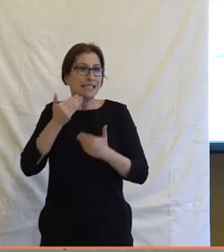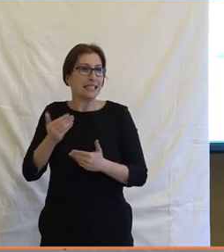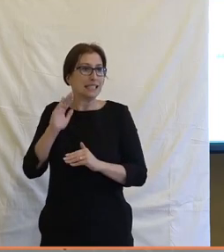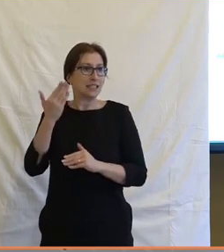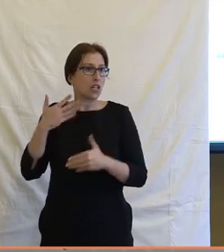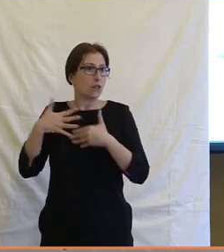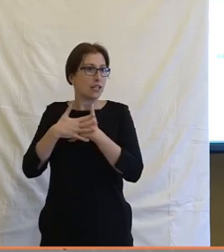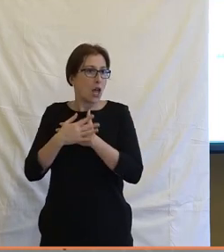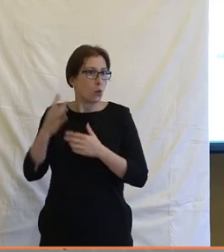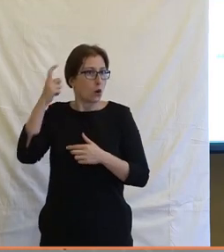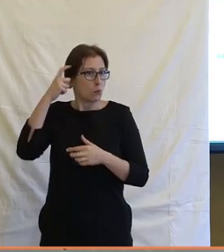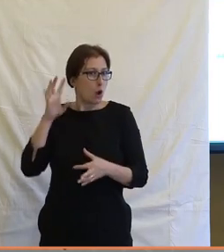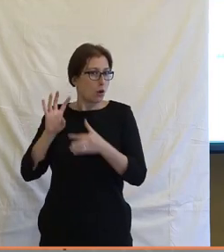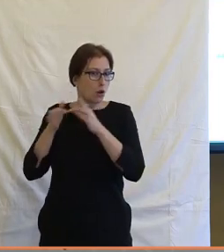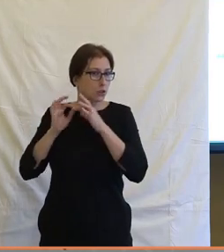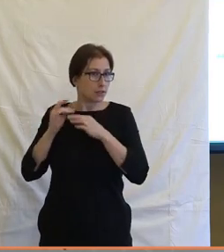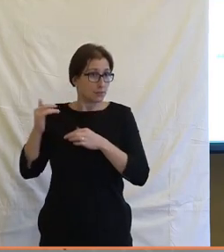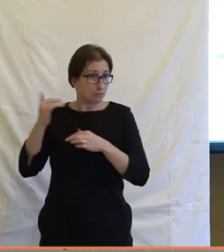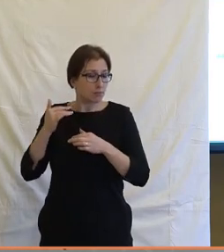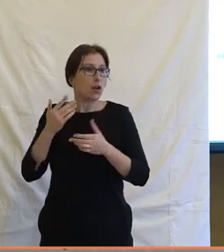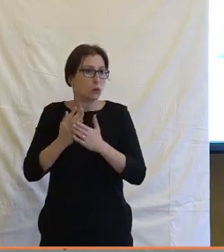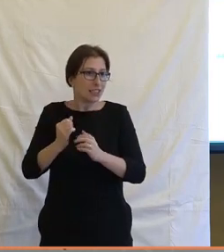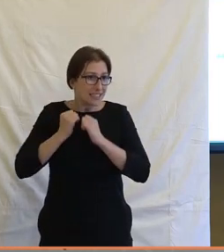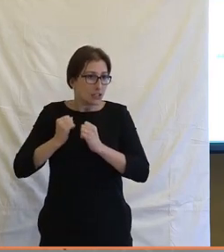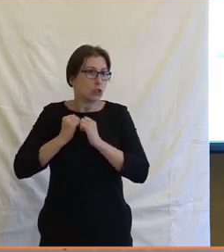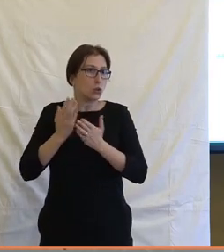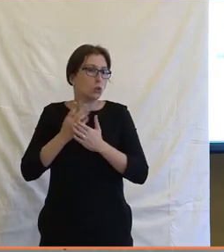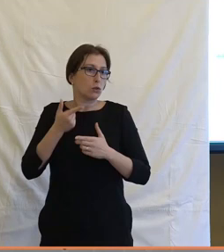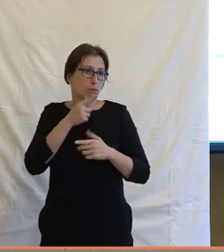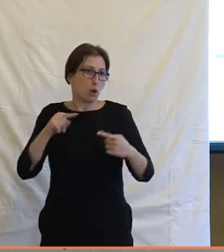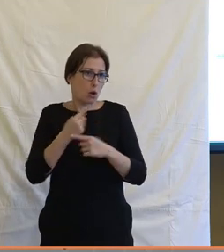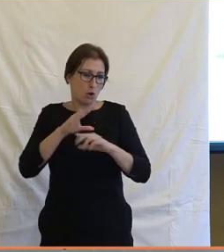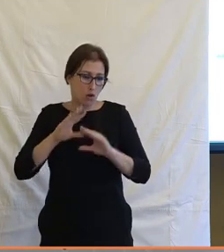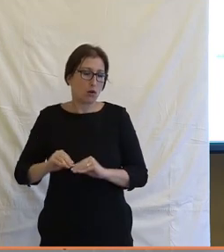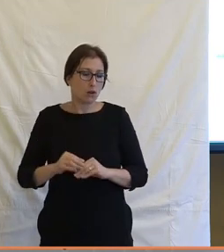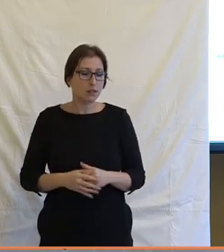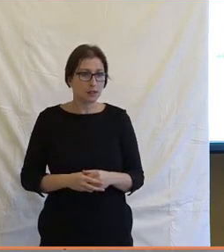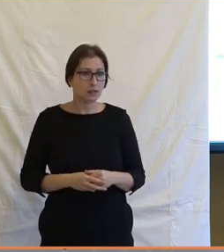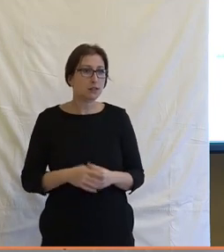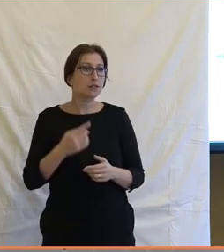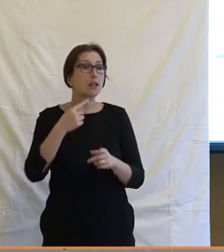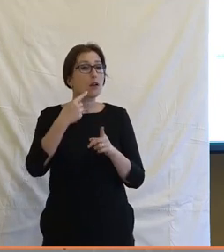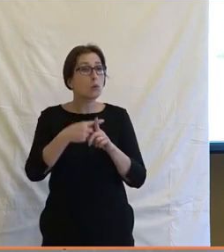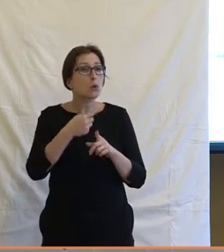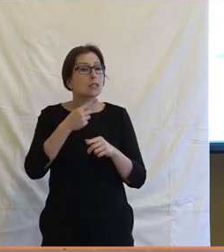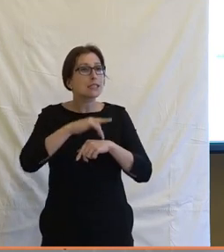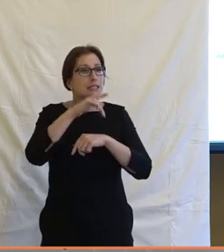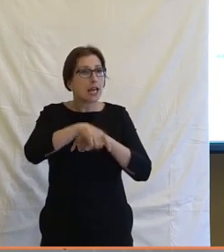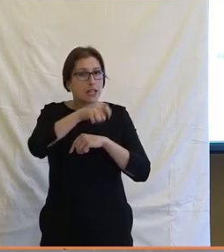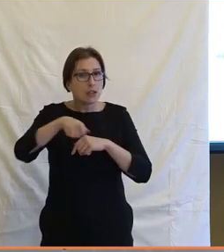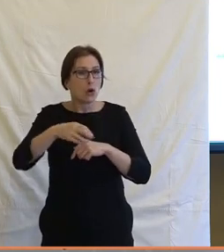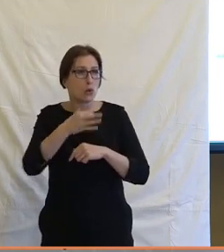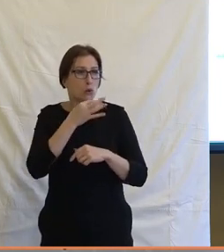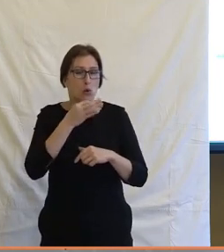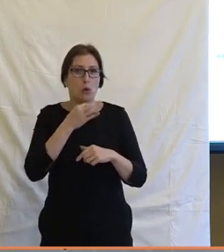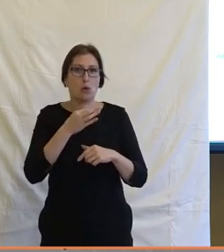bereme jako kompenzační pomůcku a myslím si, že pro seniory ještě jedna zajímavá věc, krom těchto rehabilitací, pokud používáte virtuální